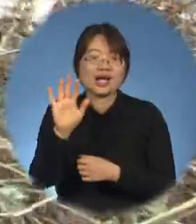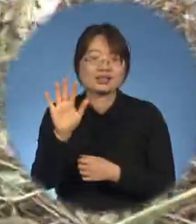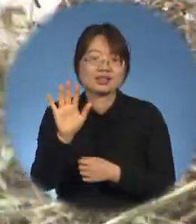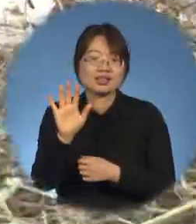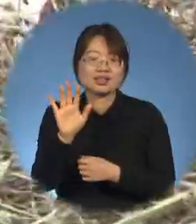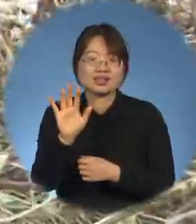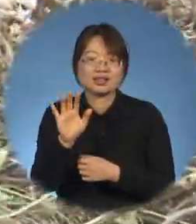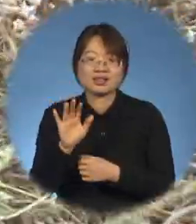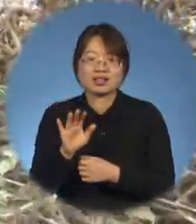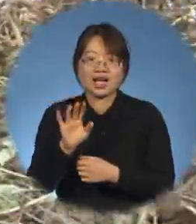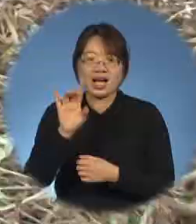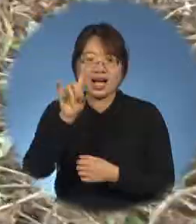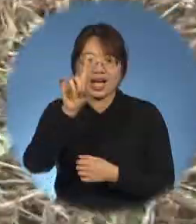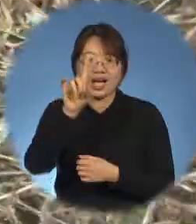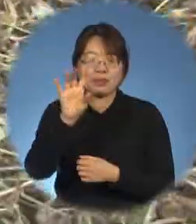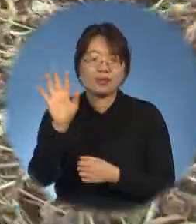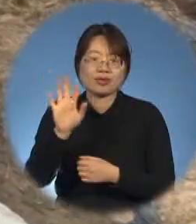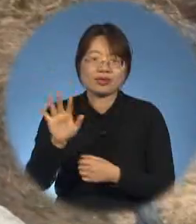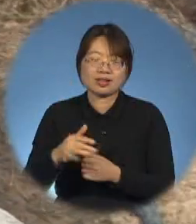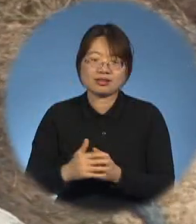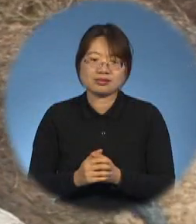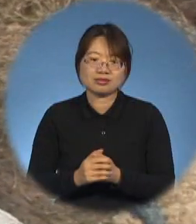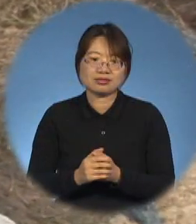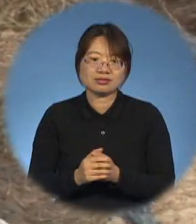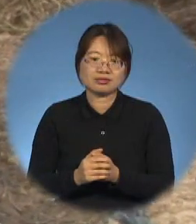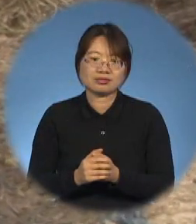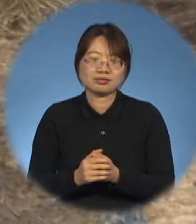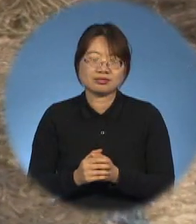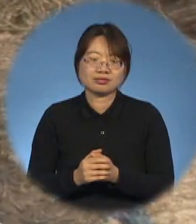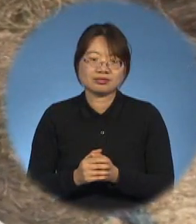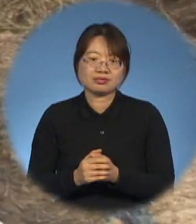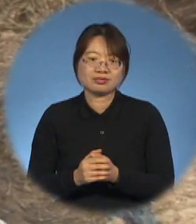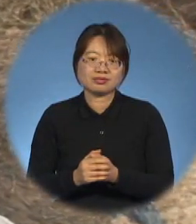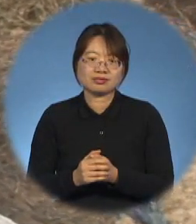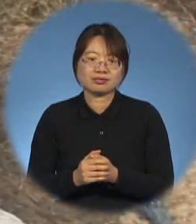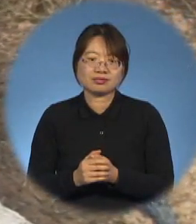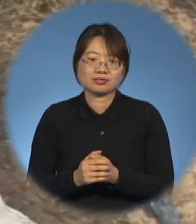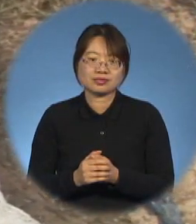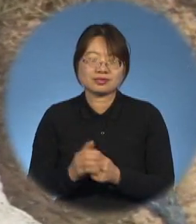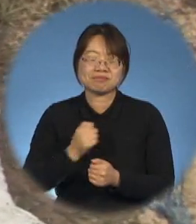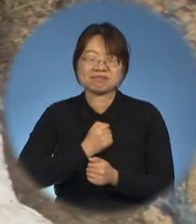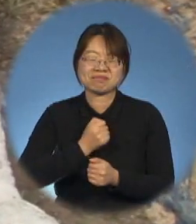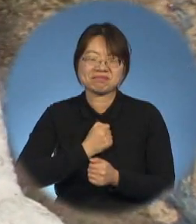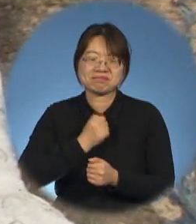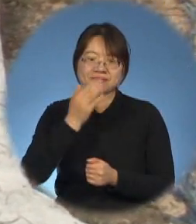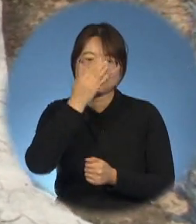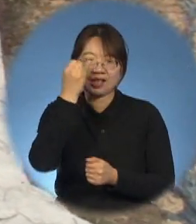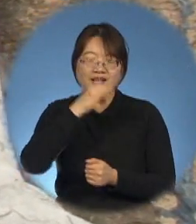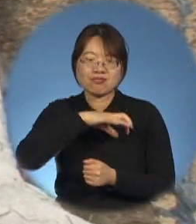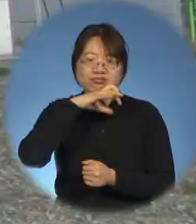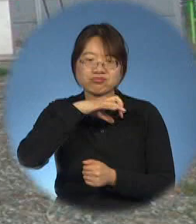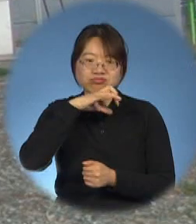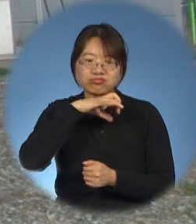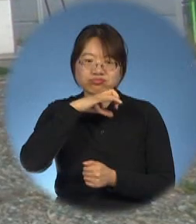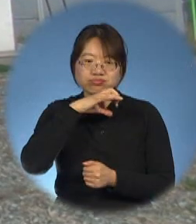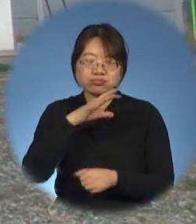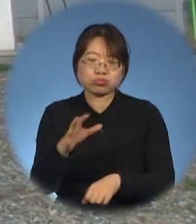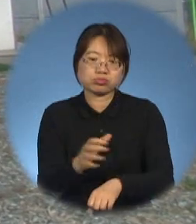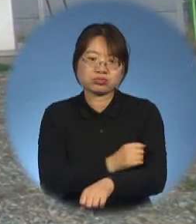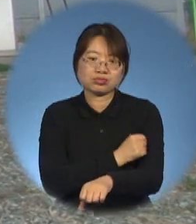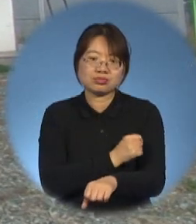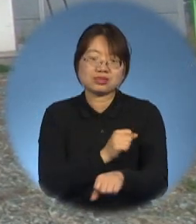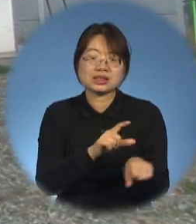다 했단다 아이와 감당이 할머니의 푸념이 커져가는 시간